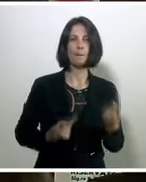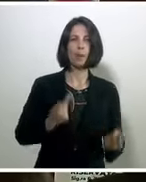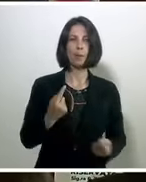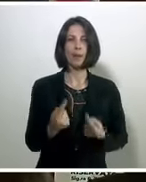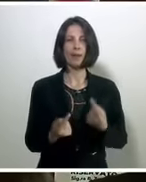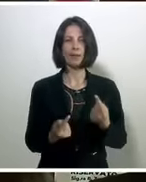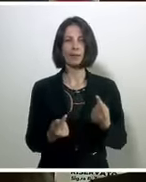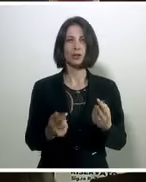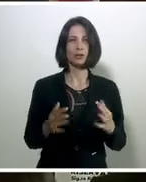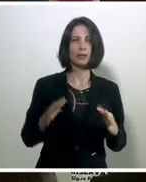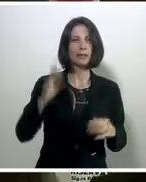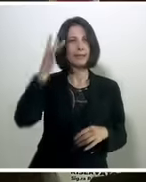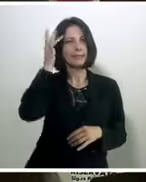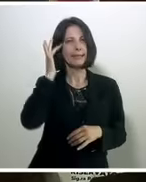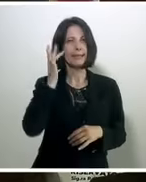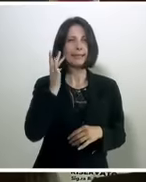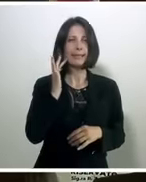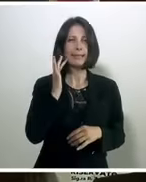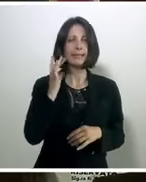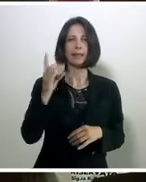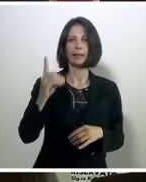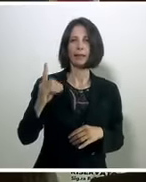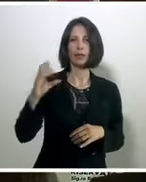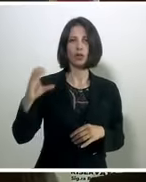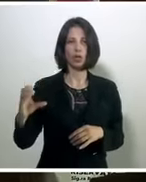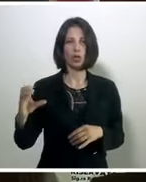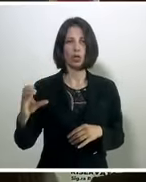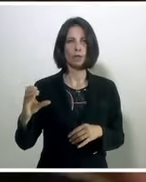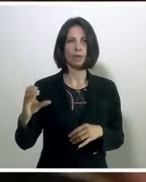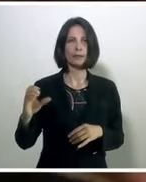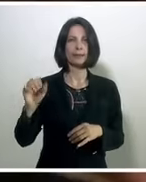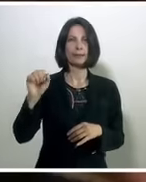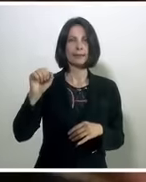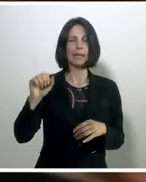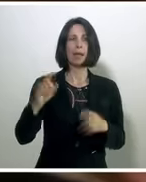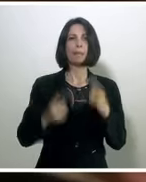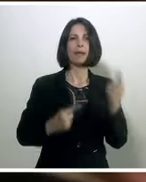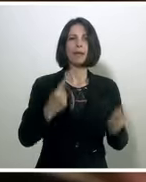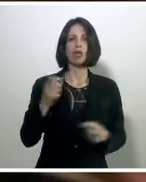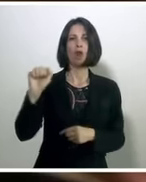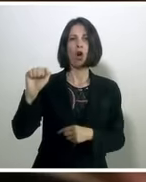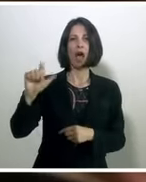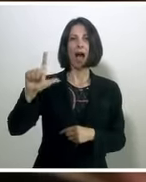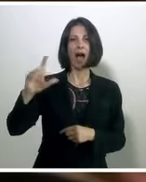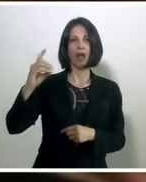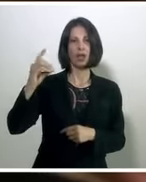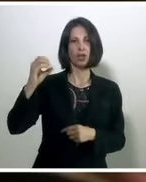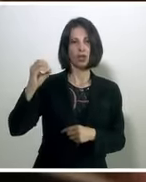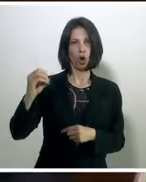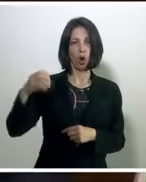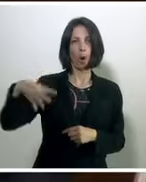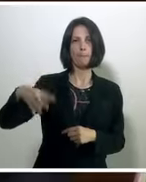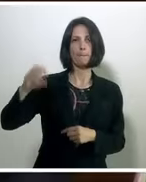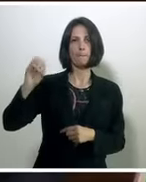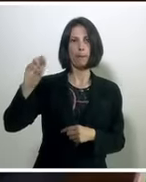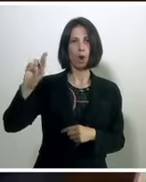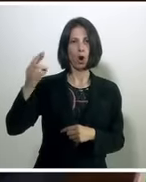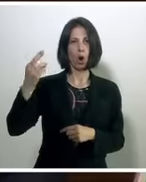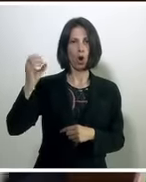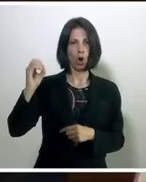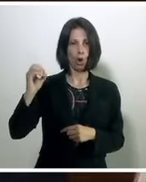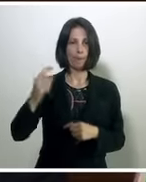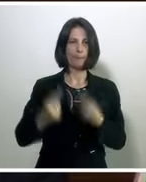nella DC in crisi di egemonia si afferma lentamente l'ipotesi di Aldo Moro Che punta co gradualmente Il Partito Comunista Italiano